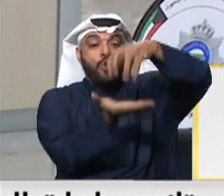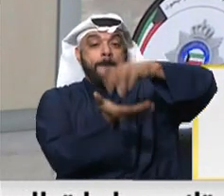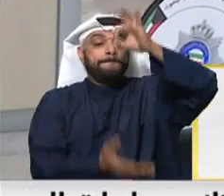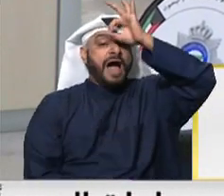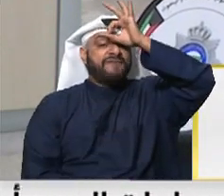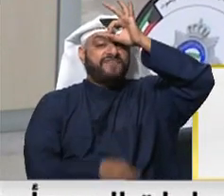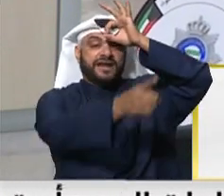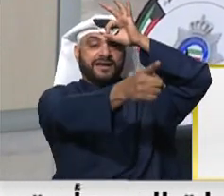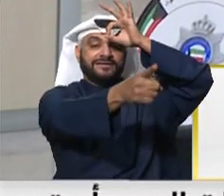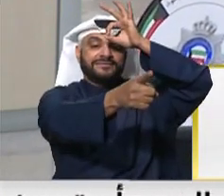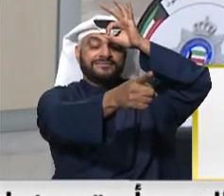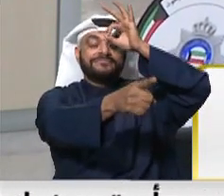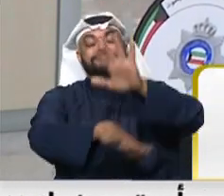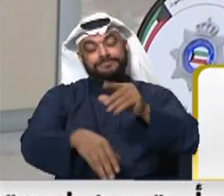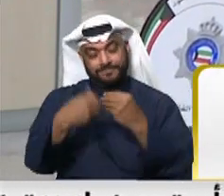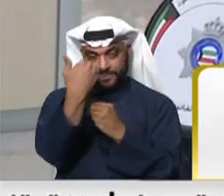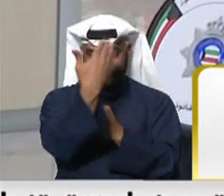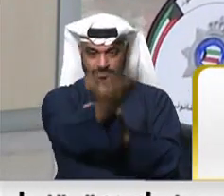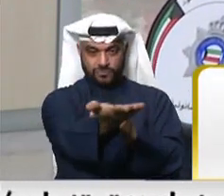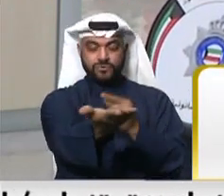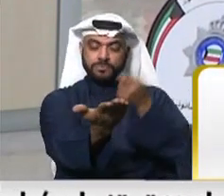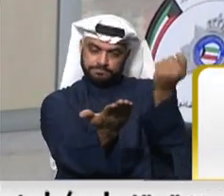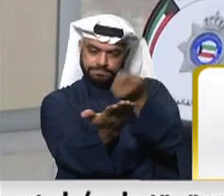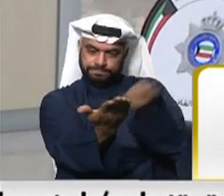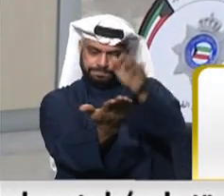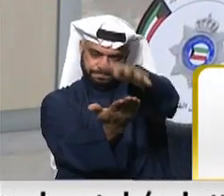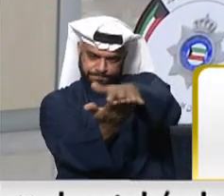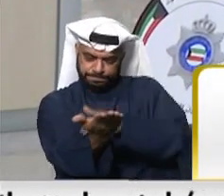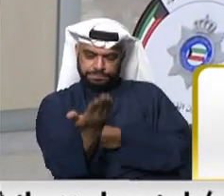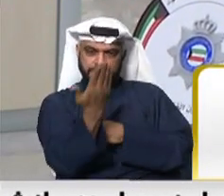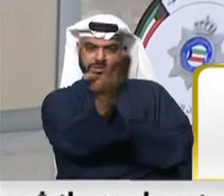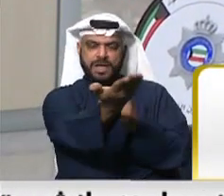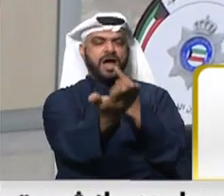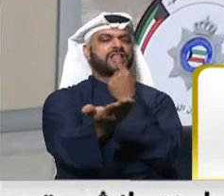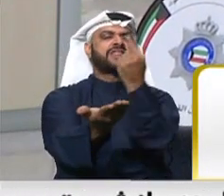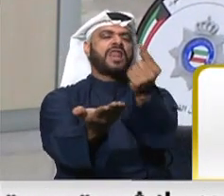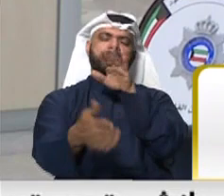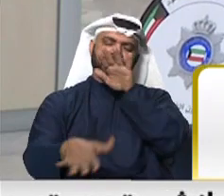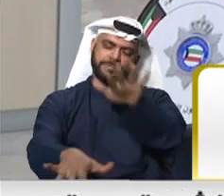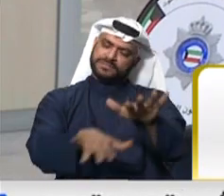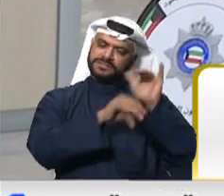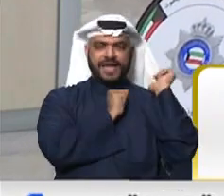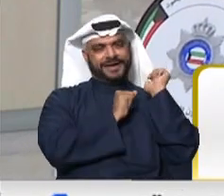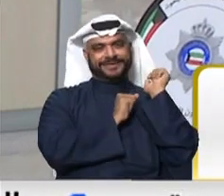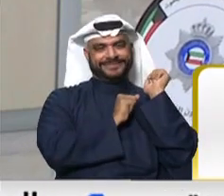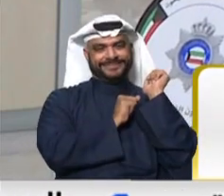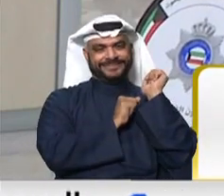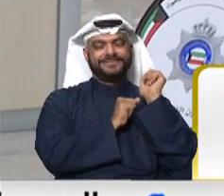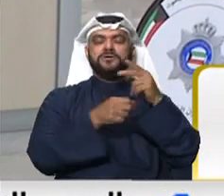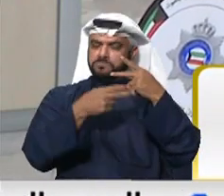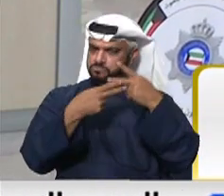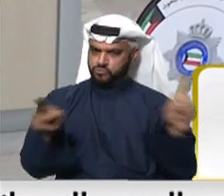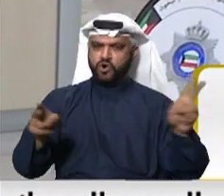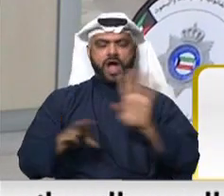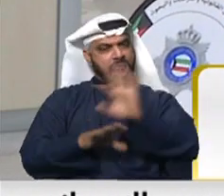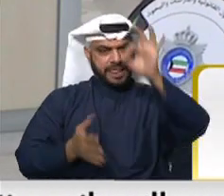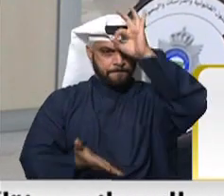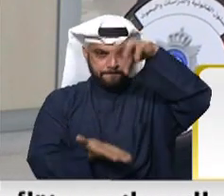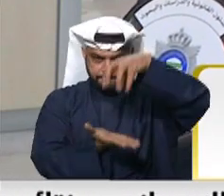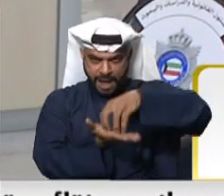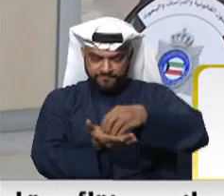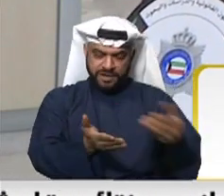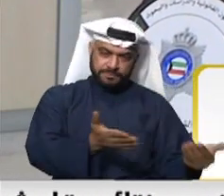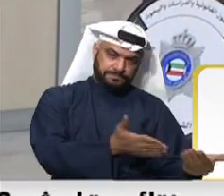فيه طلب الترشح ويقدم كتاب الى رئيس المخفر بطلب التنازل عن الترشح يوم المخفر بارسال الطلب الى اداره